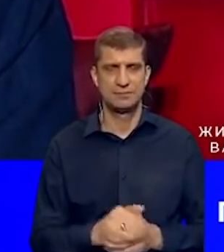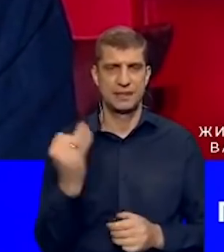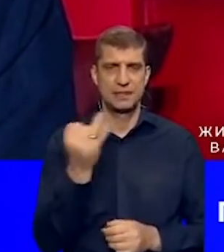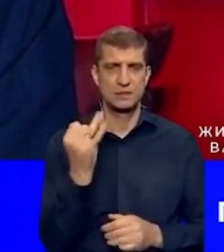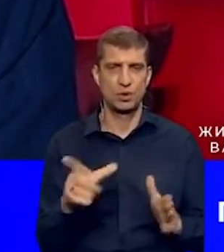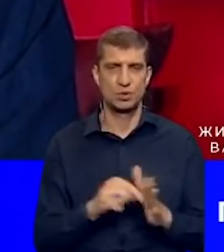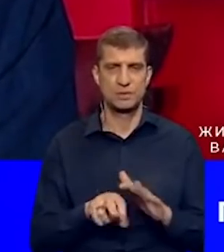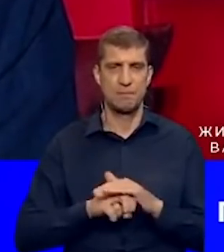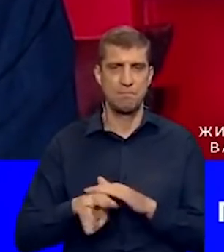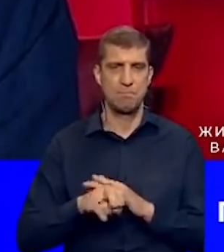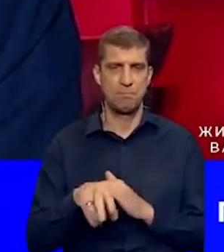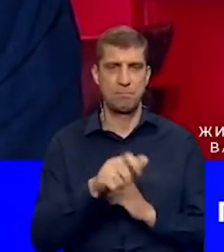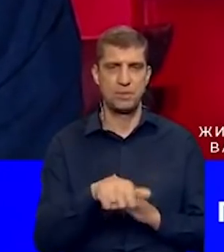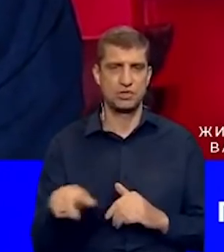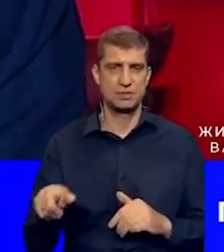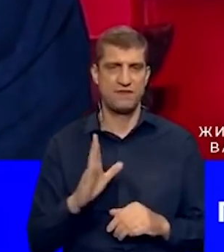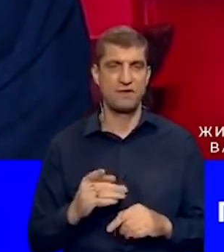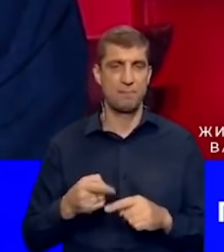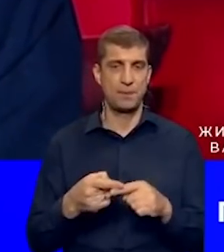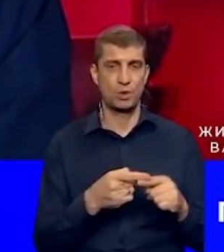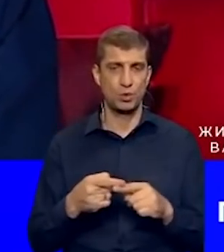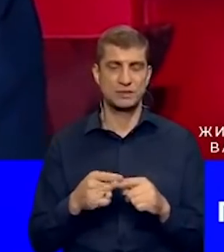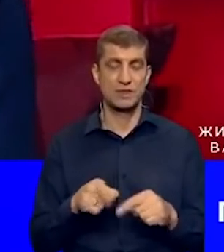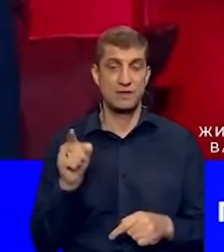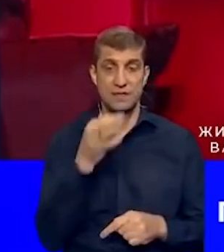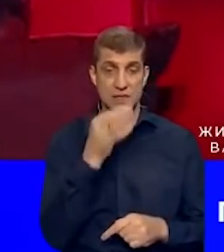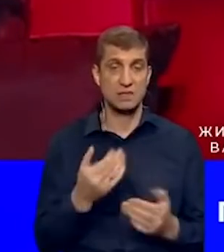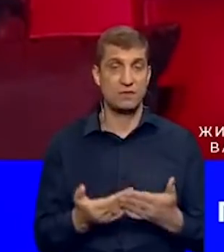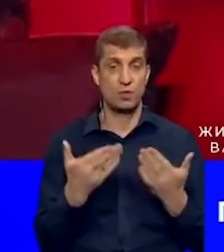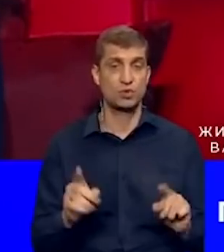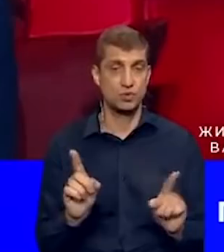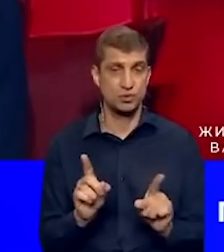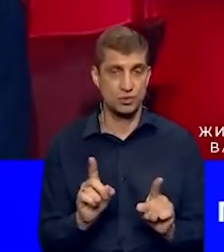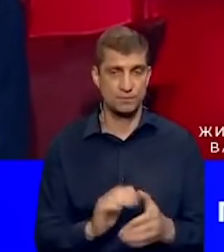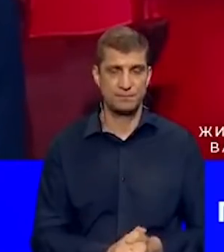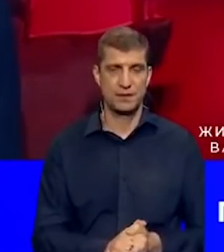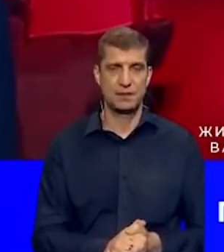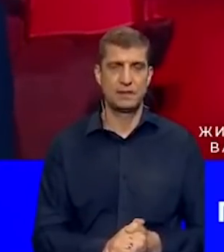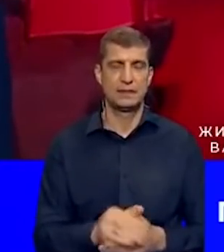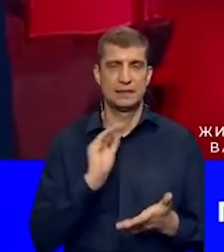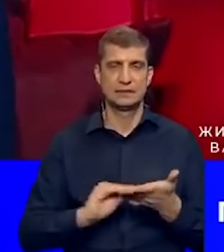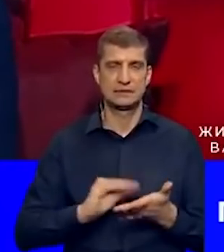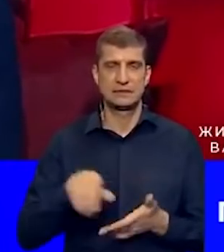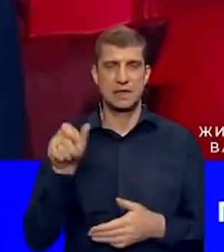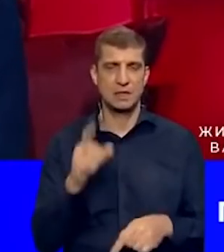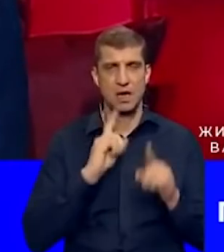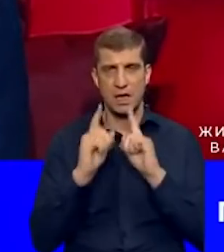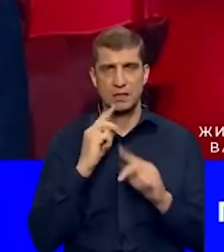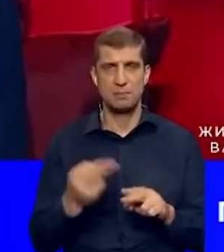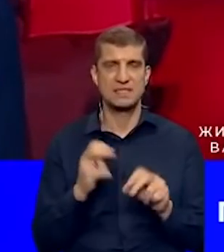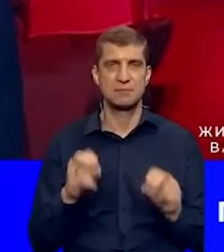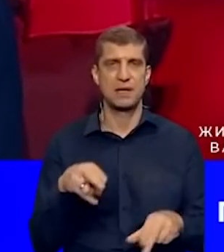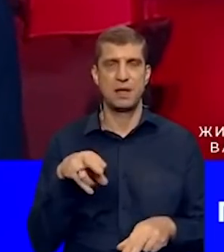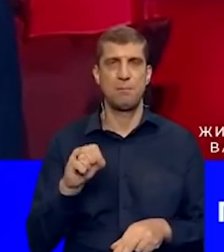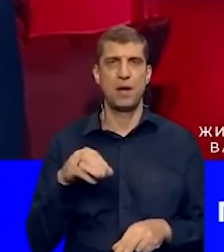історію з біженцями в Білорусі, він сказав ось що. Секретар Ради безпеки Патрушев заявив,